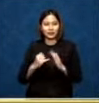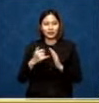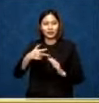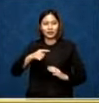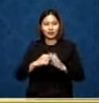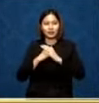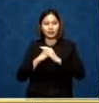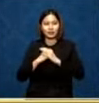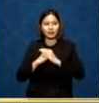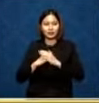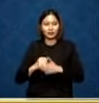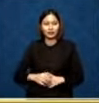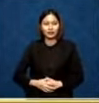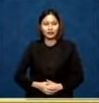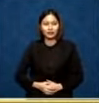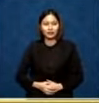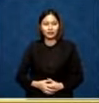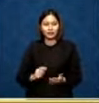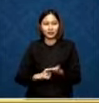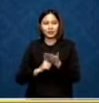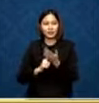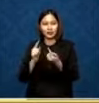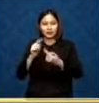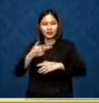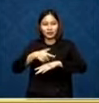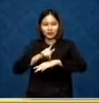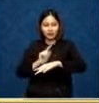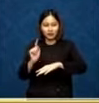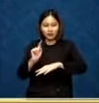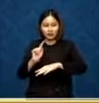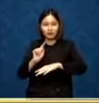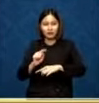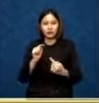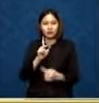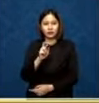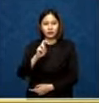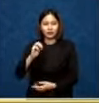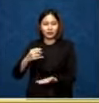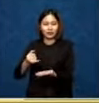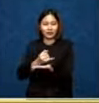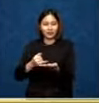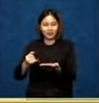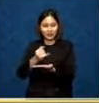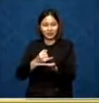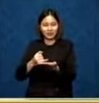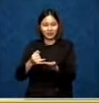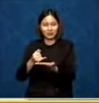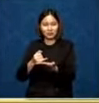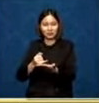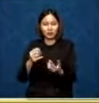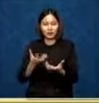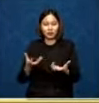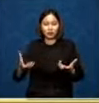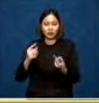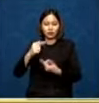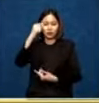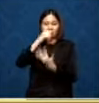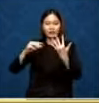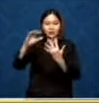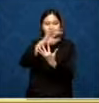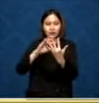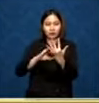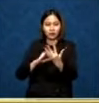ทยผมมีเรื่องปรึกษาเลยกับท่านประธานผ่านไปยังกรมศิลปากรนะครับกับสมบัติของชาติโบสถ์เก่าอ